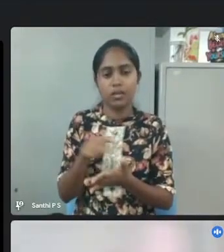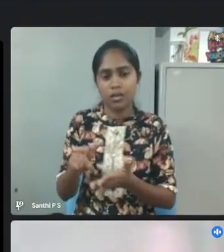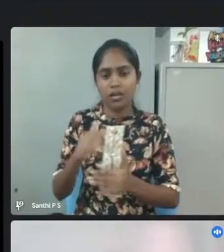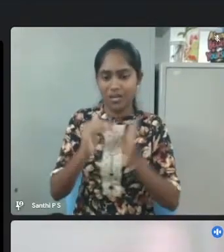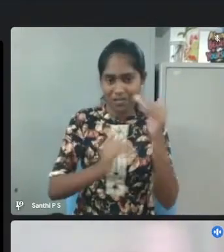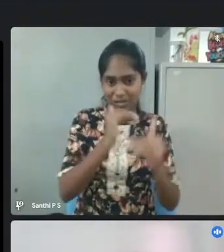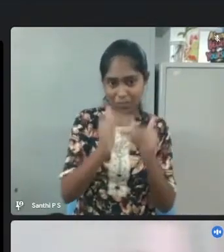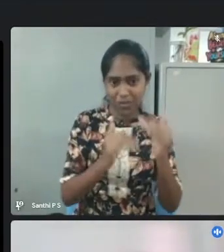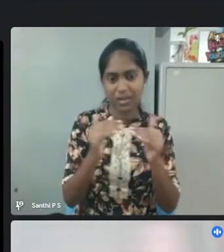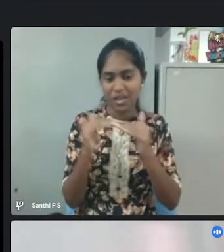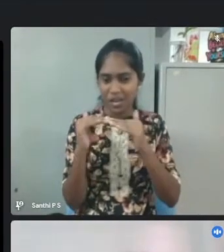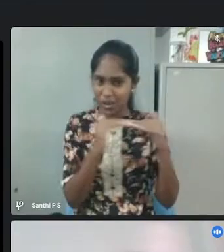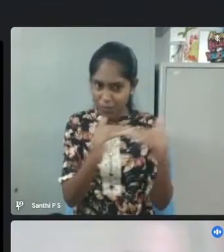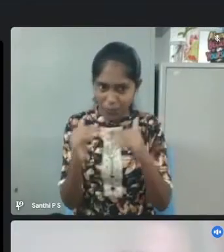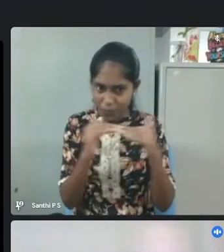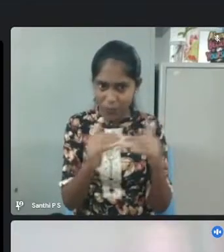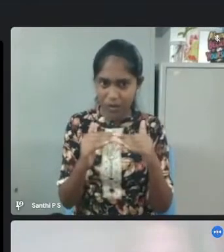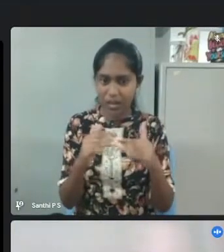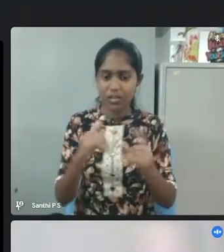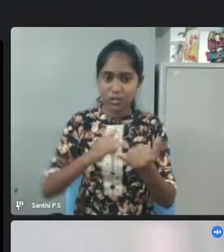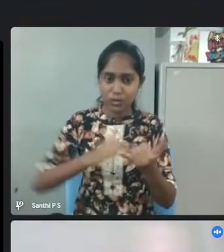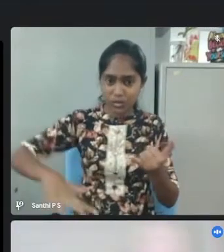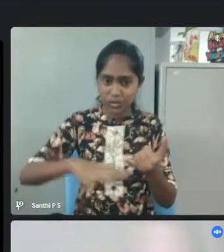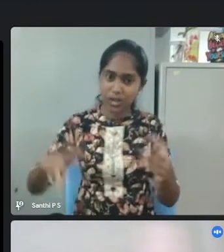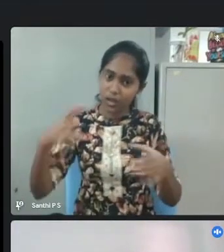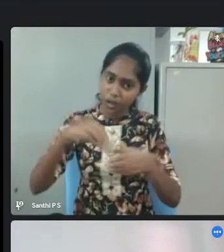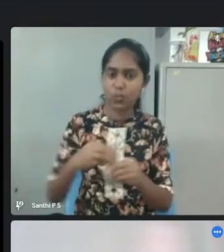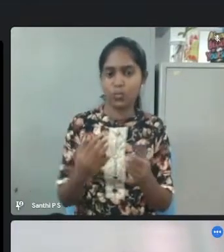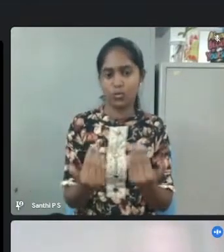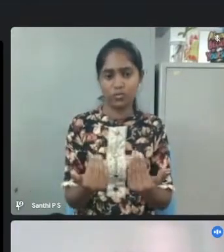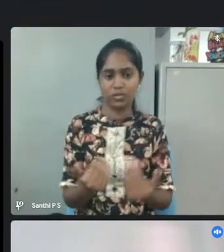വിവേചനങ്ങളില്ലാതെ തുല്യമായി സമൂഹത്തിൽ പങ്കുചേരാനും സാധിക്കും.